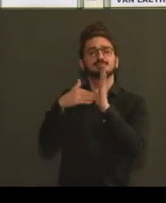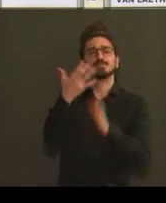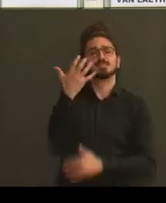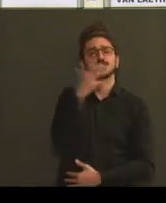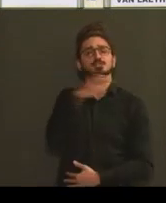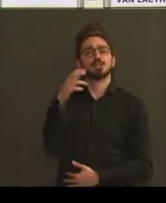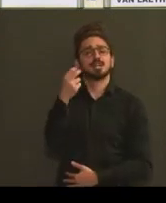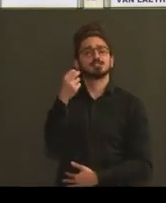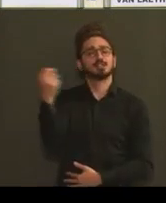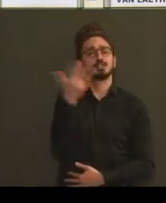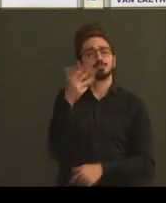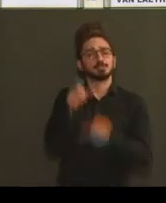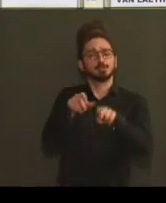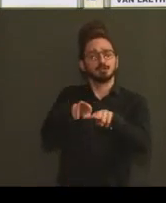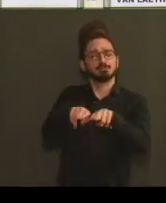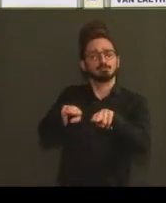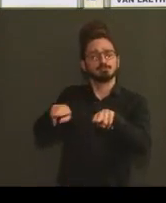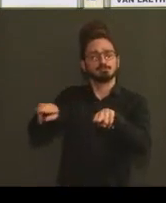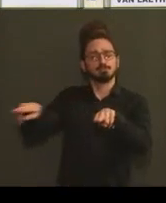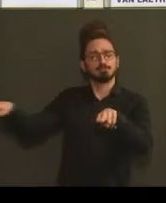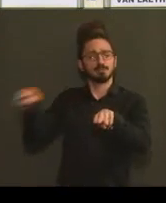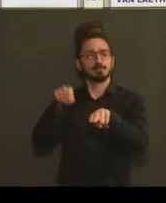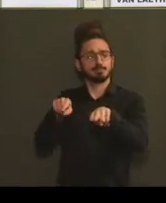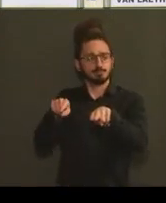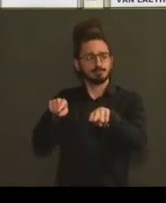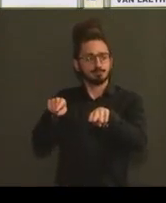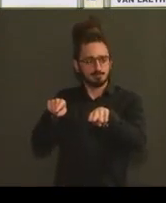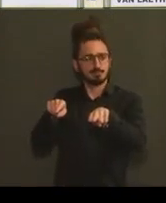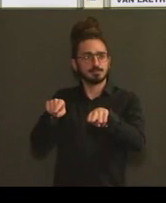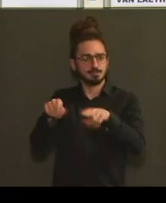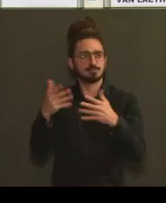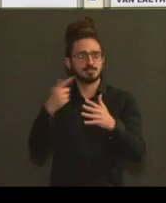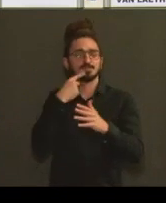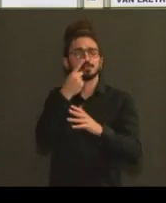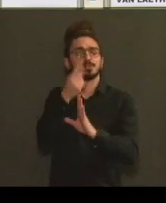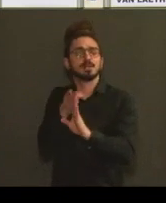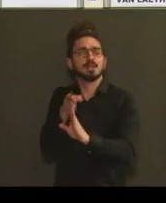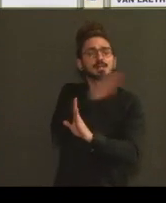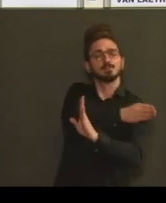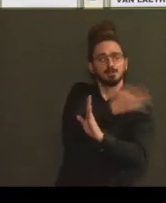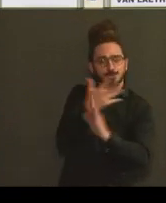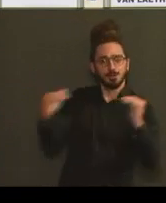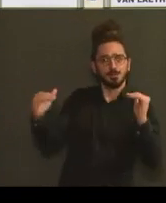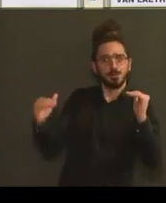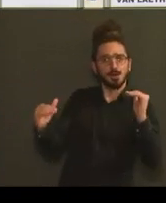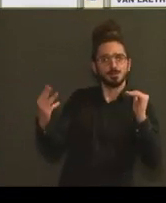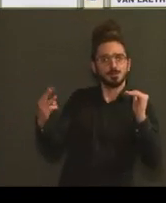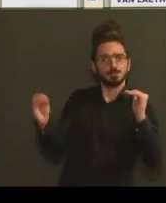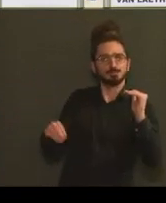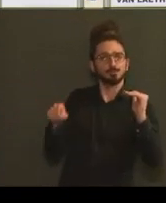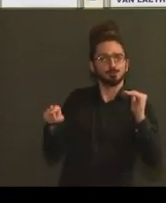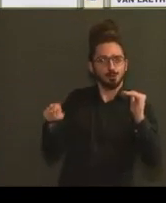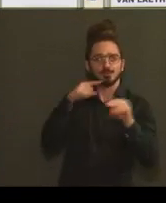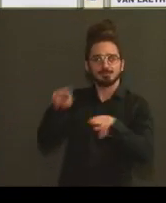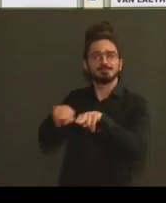patients hospitalisés pour Covid, ce qui représente une baisse de 3%. On vous le signalait en